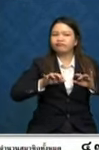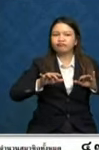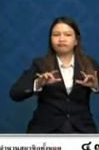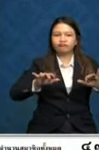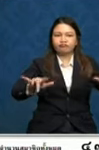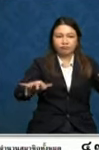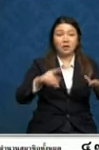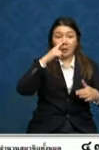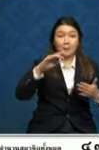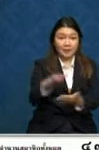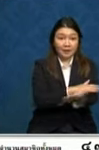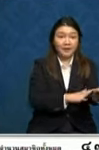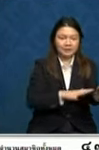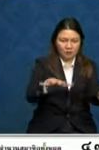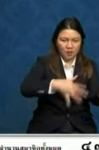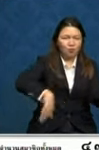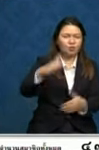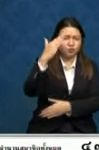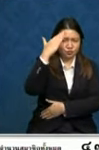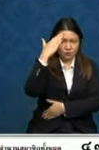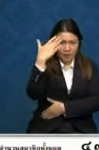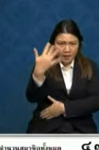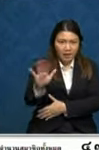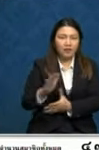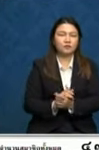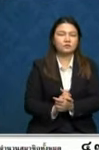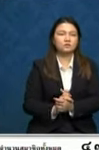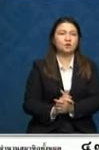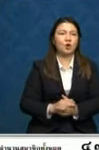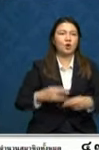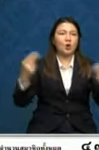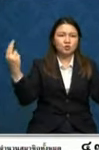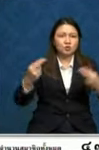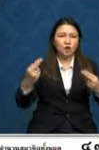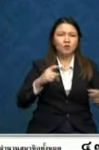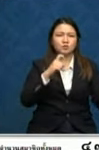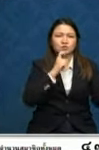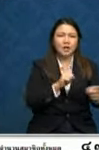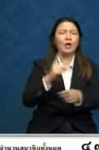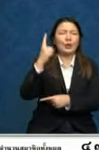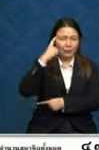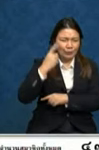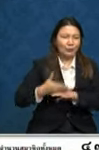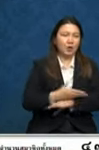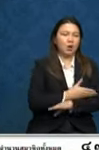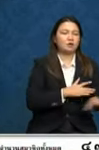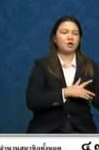พี่น้องประชาชนคนไทยรู้หมดสงครามอยู่ที่ไหนเขารู้หมดเขาเตรียมตัวหมด